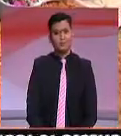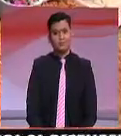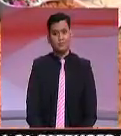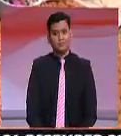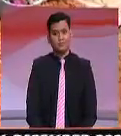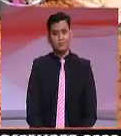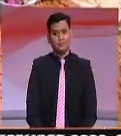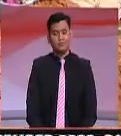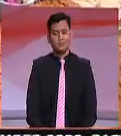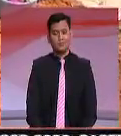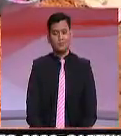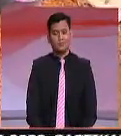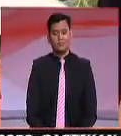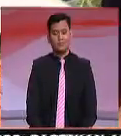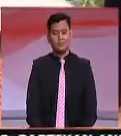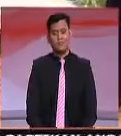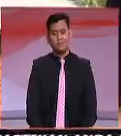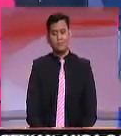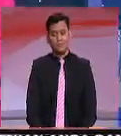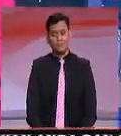hai hai hai hai